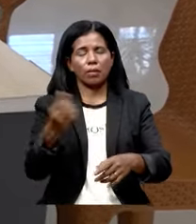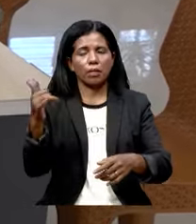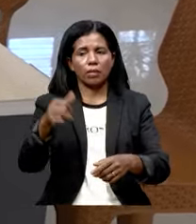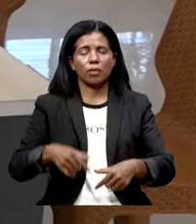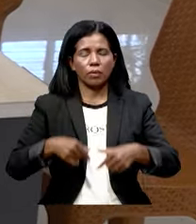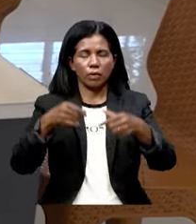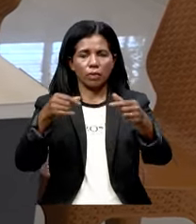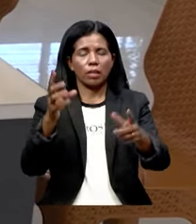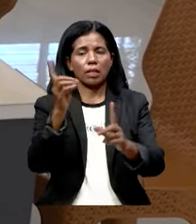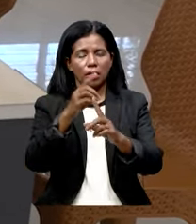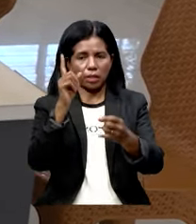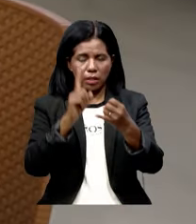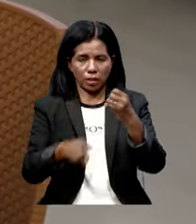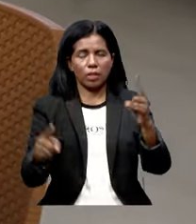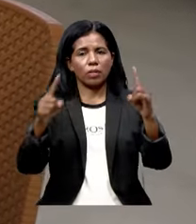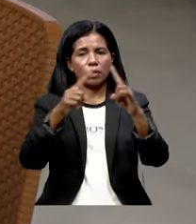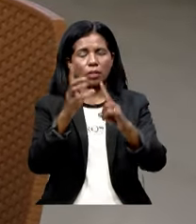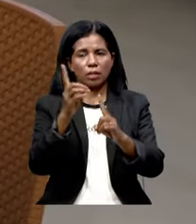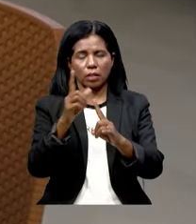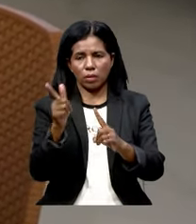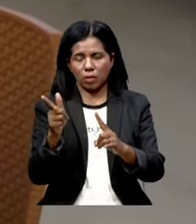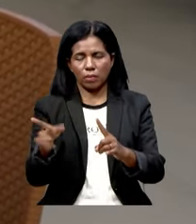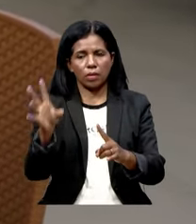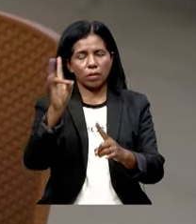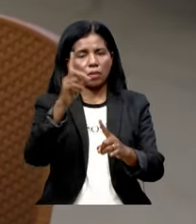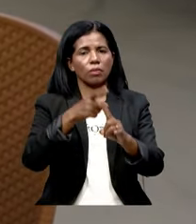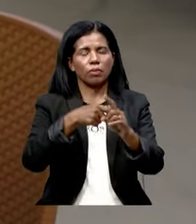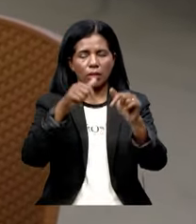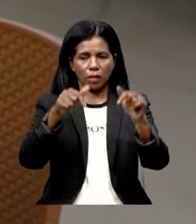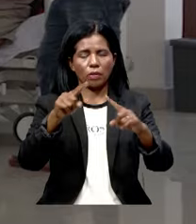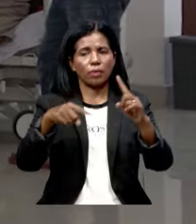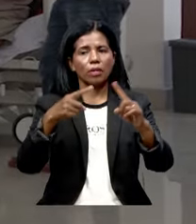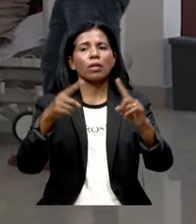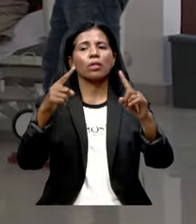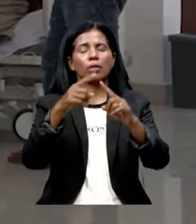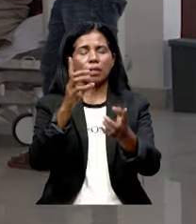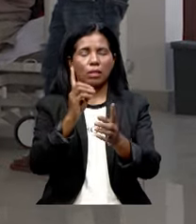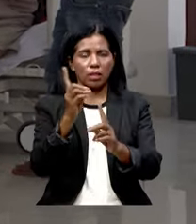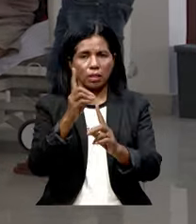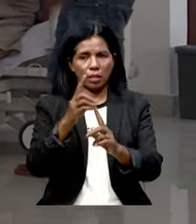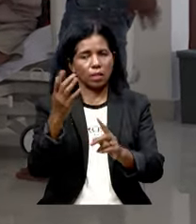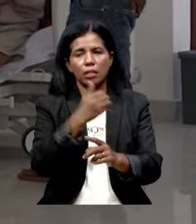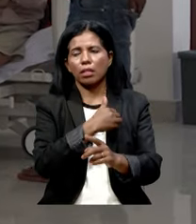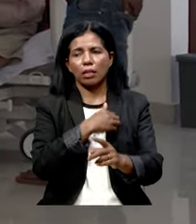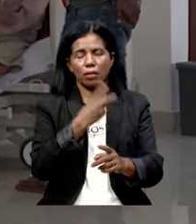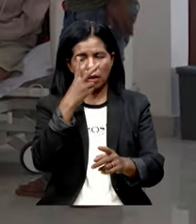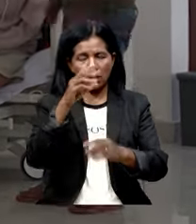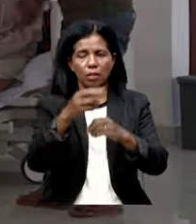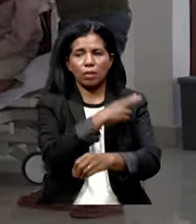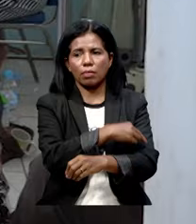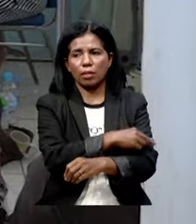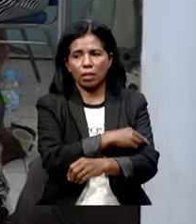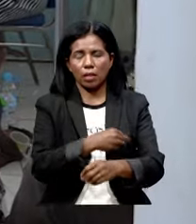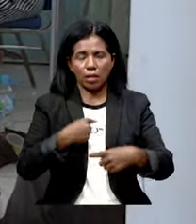ona ultimato pagamento to date loron ronulu resin hitu fulang ne. No wain hira to ia data refere mak sedau kia solusaun hospital ne